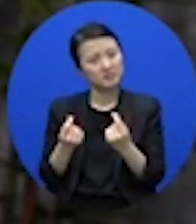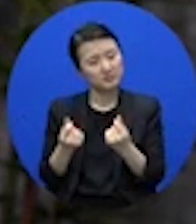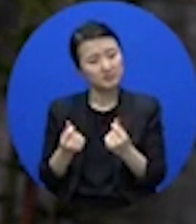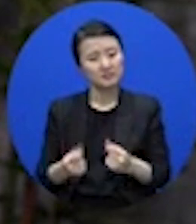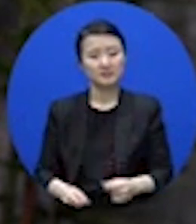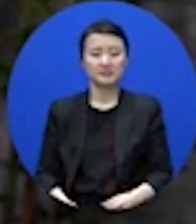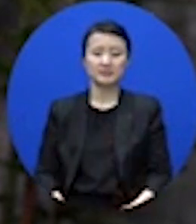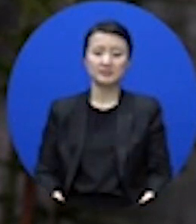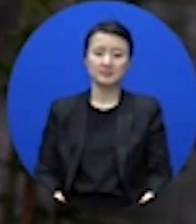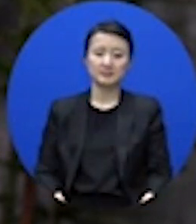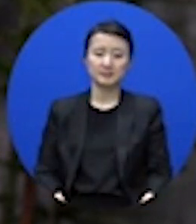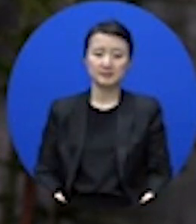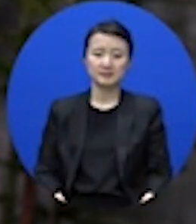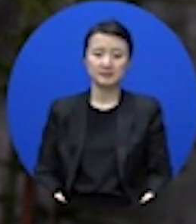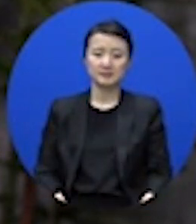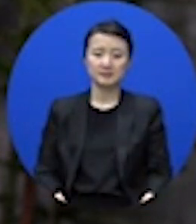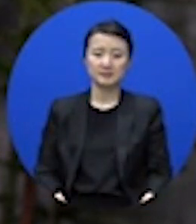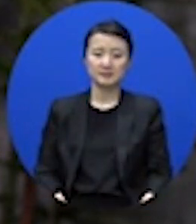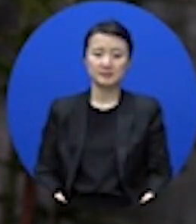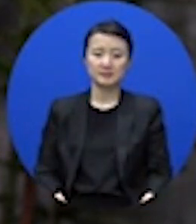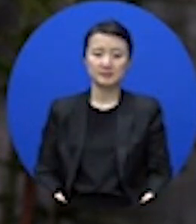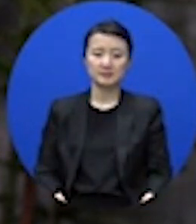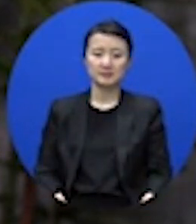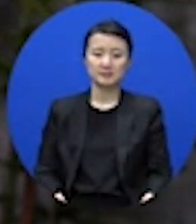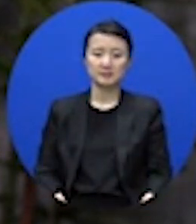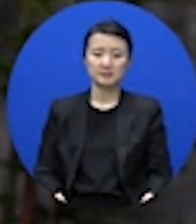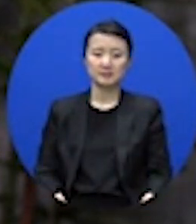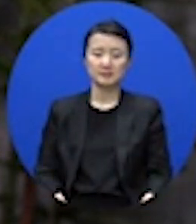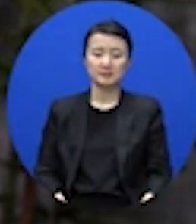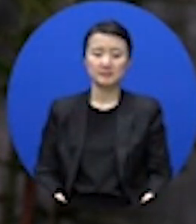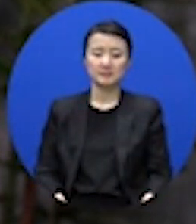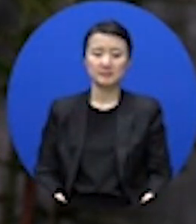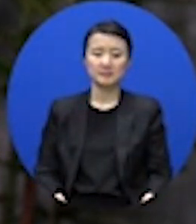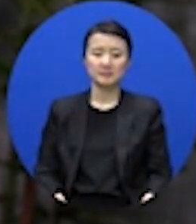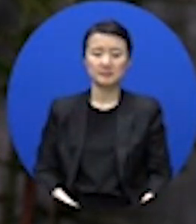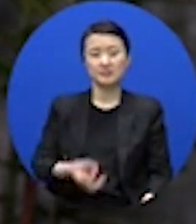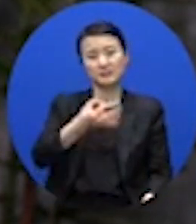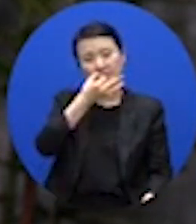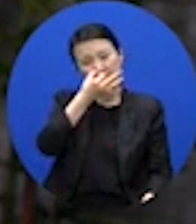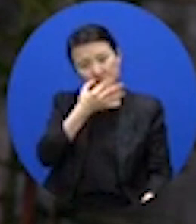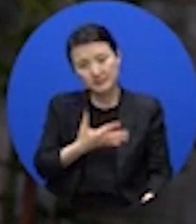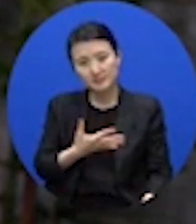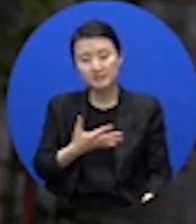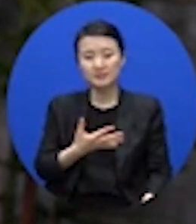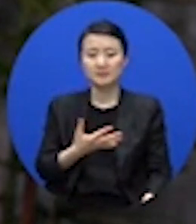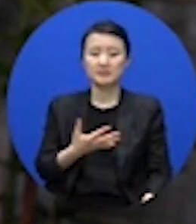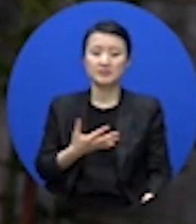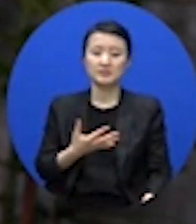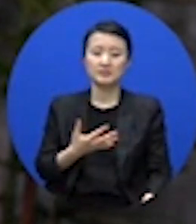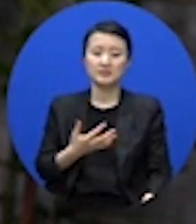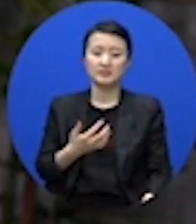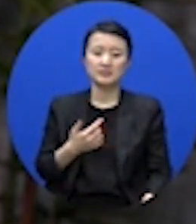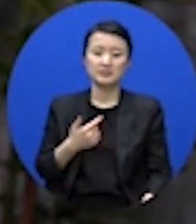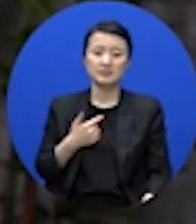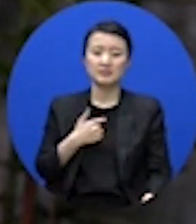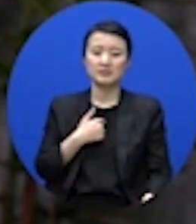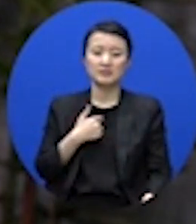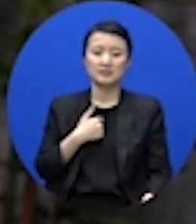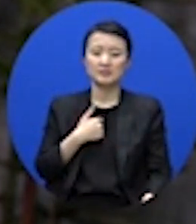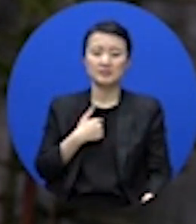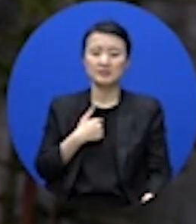그래서 여러분들이 왜 이런 그 힘들고 아프고 다시는